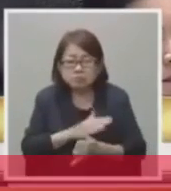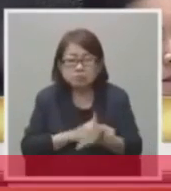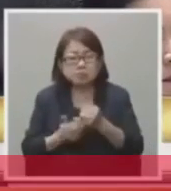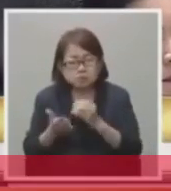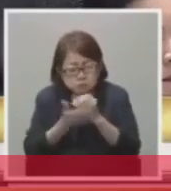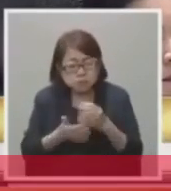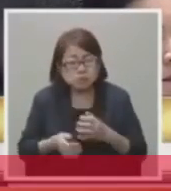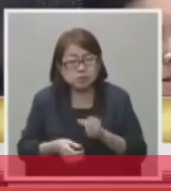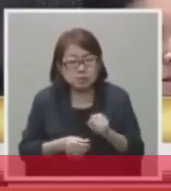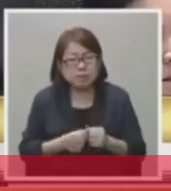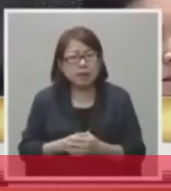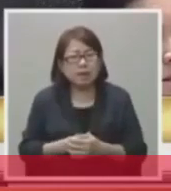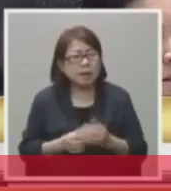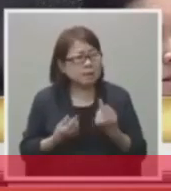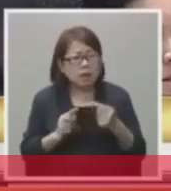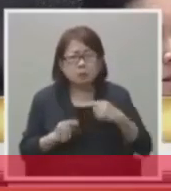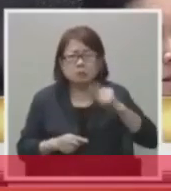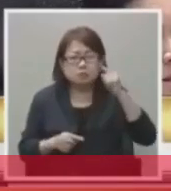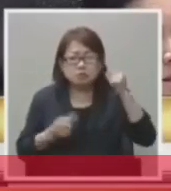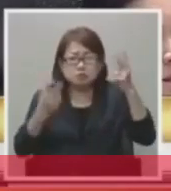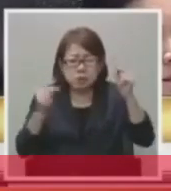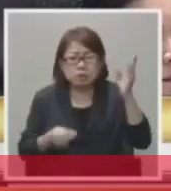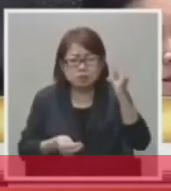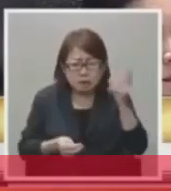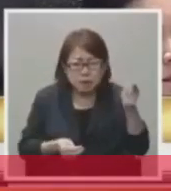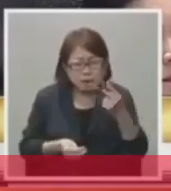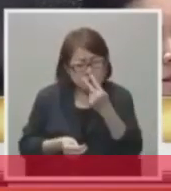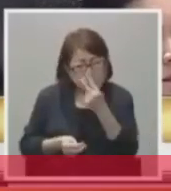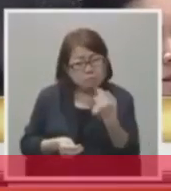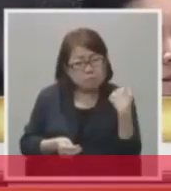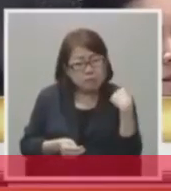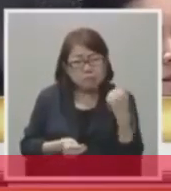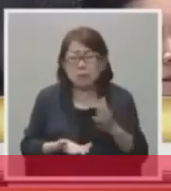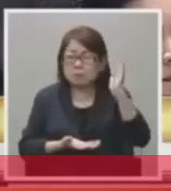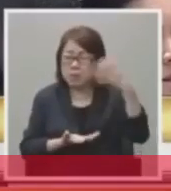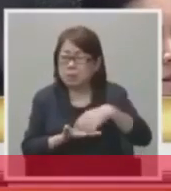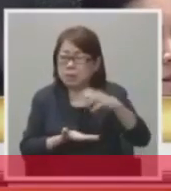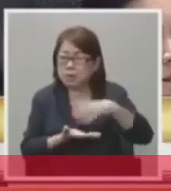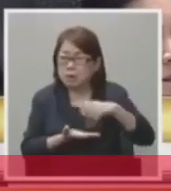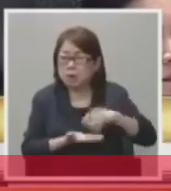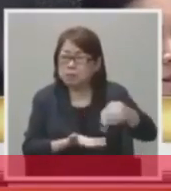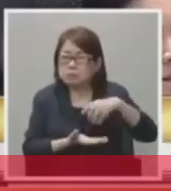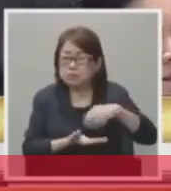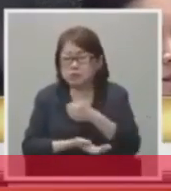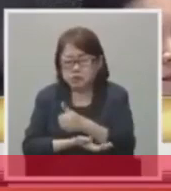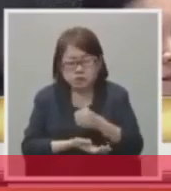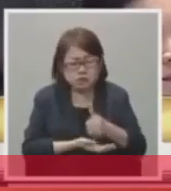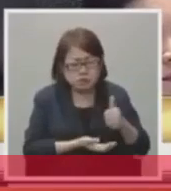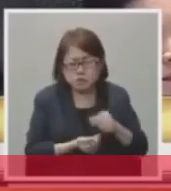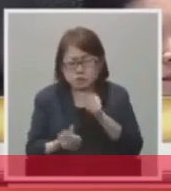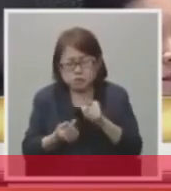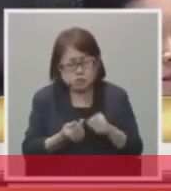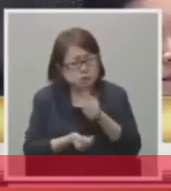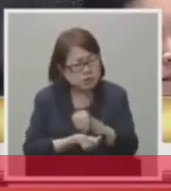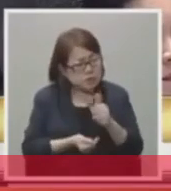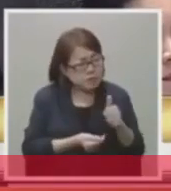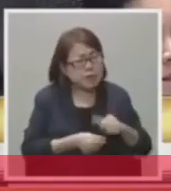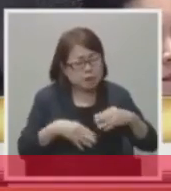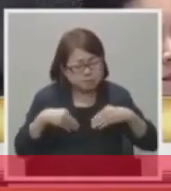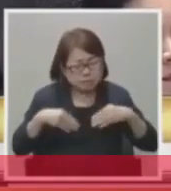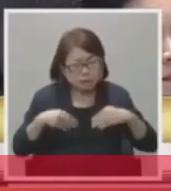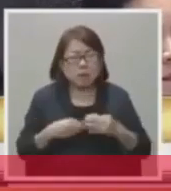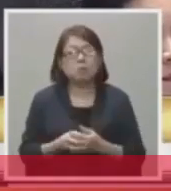ไม่เห็นการรายงานแต่ละครั้งดีหมดดีครับท่านดีครับผมเหมาะสมครับนายท่าน